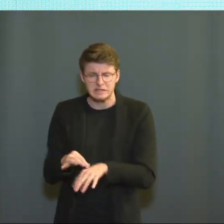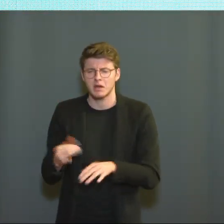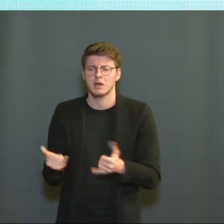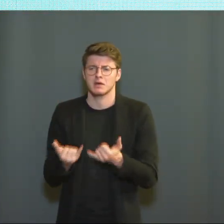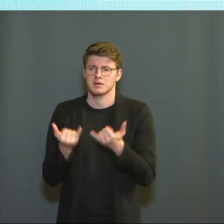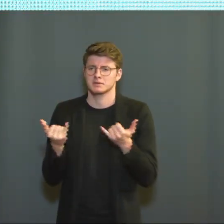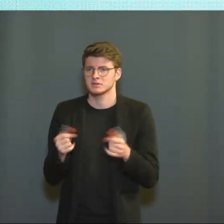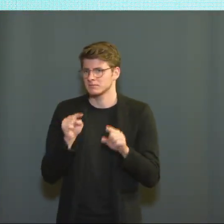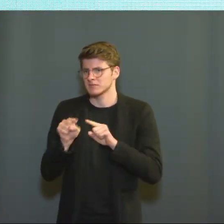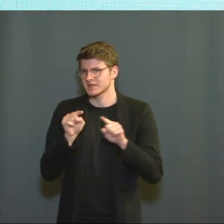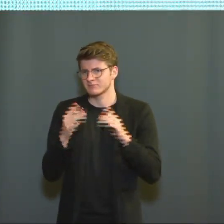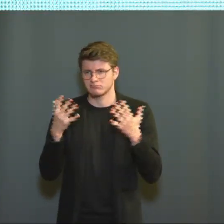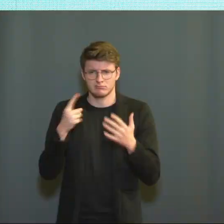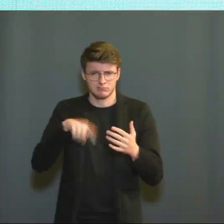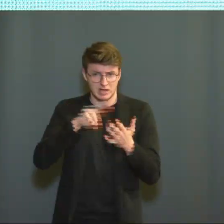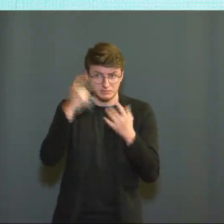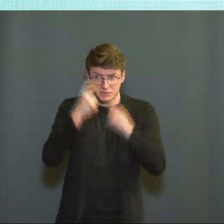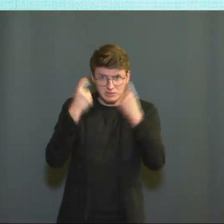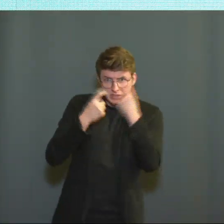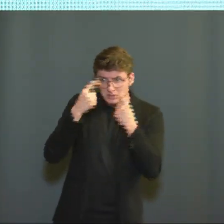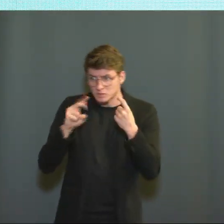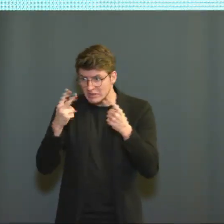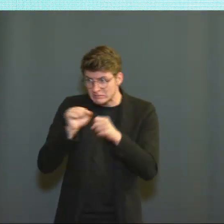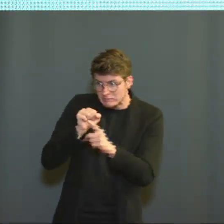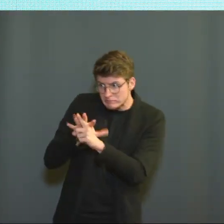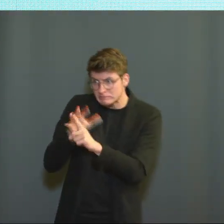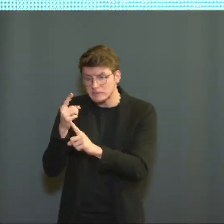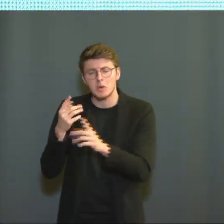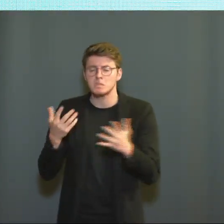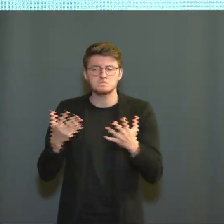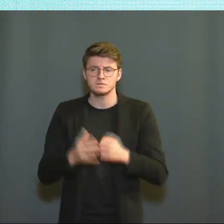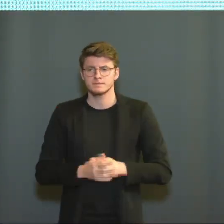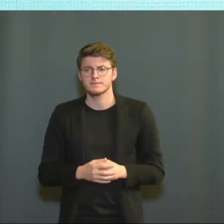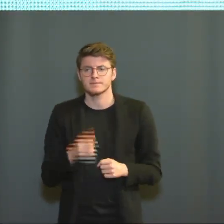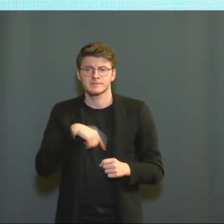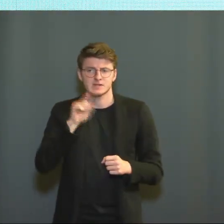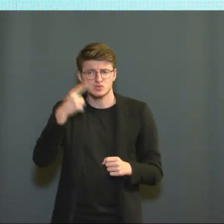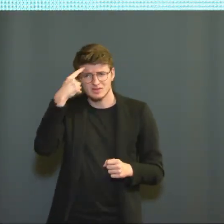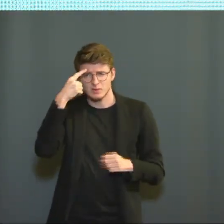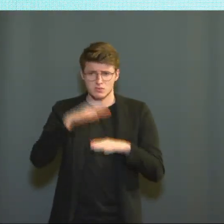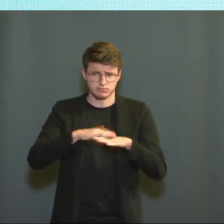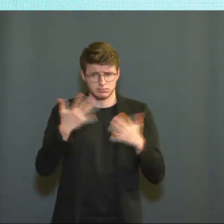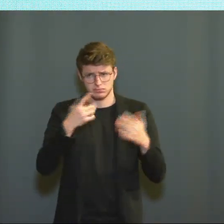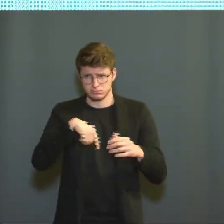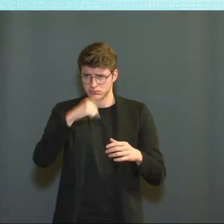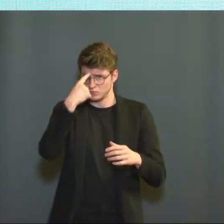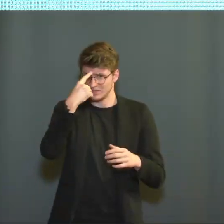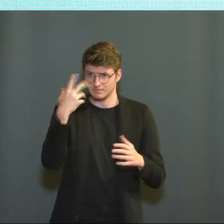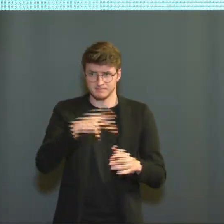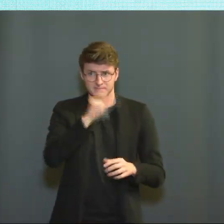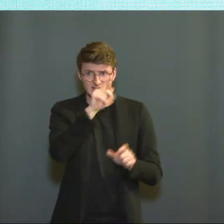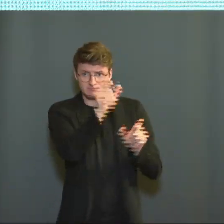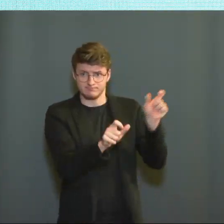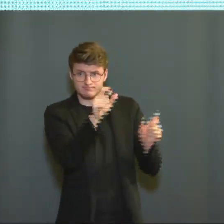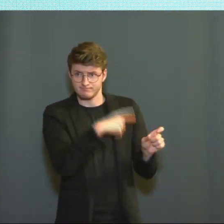niet heel verontrustend. We moeten er ook mee rekening houden. We weten dat de meeste mensen die met het nieuwe coronavirus